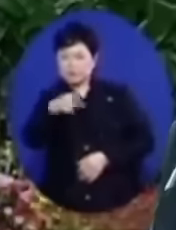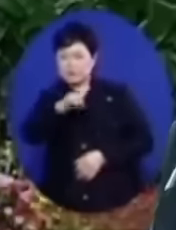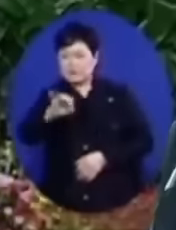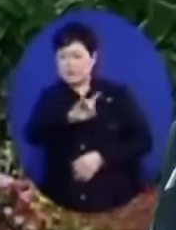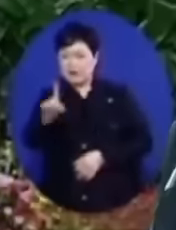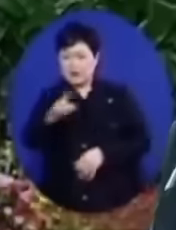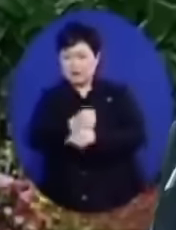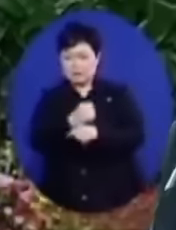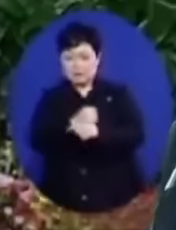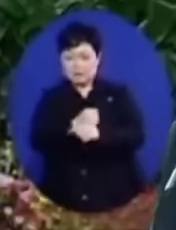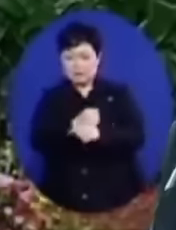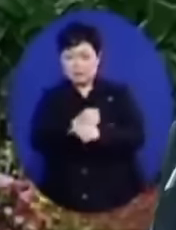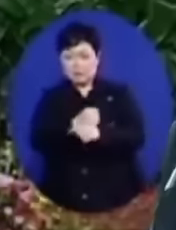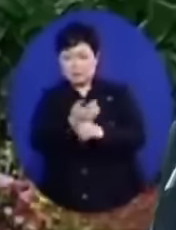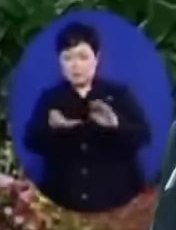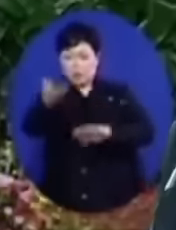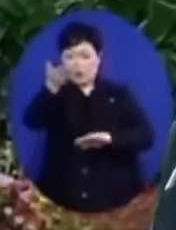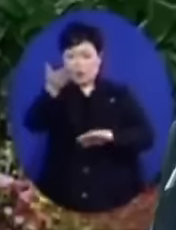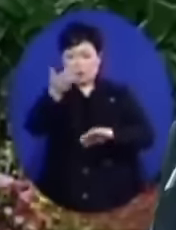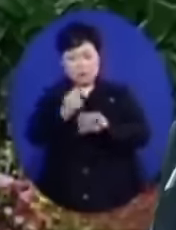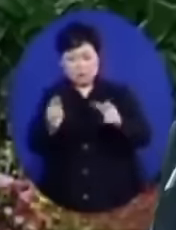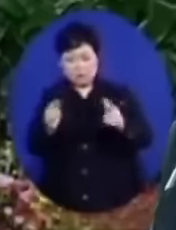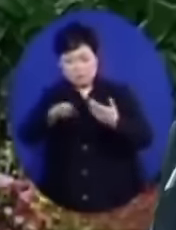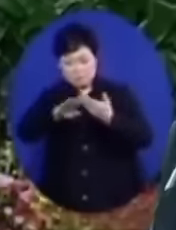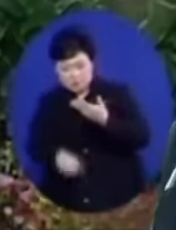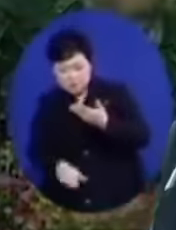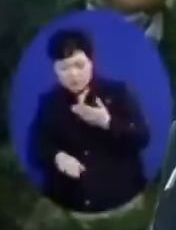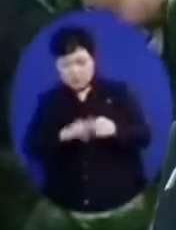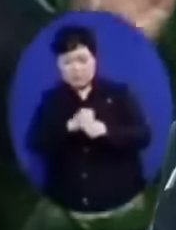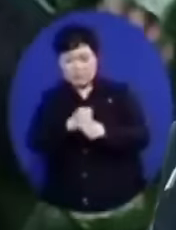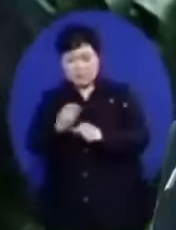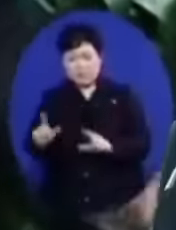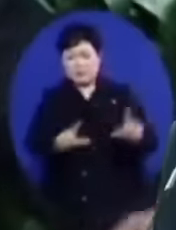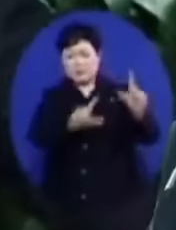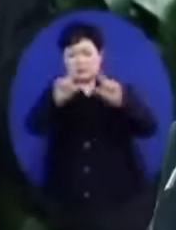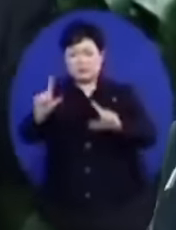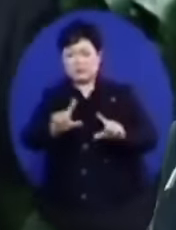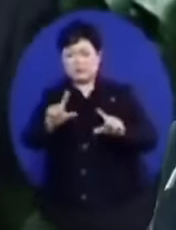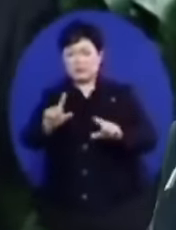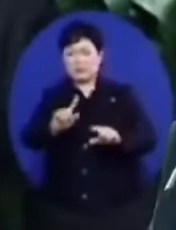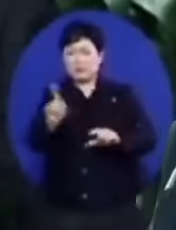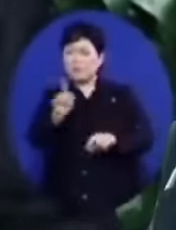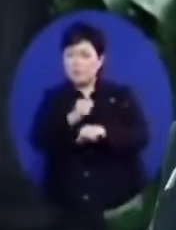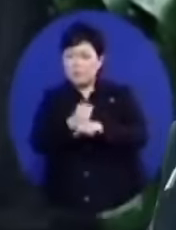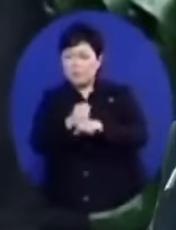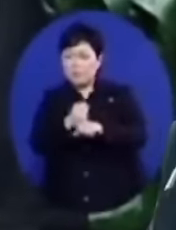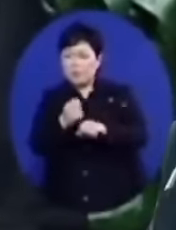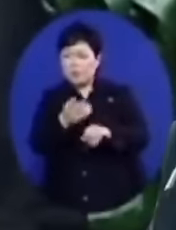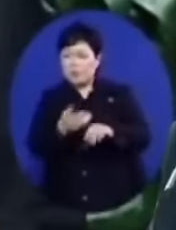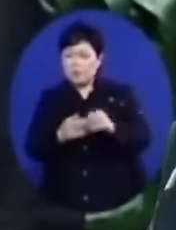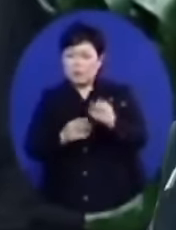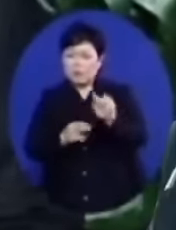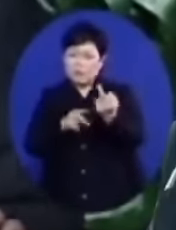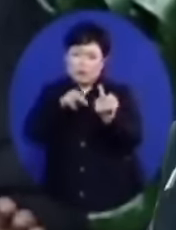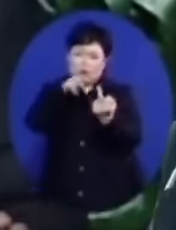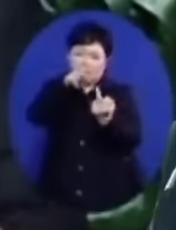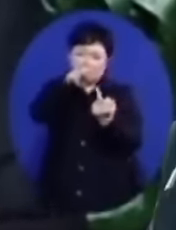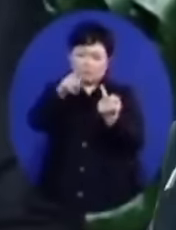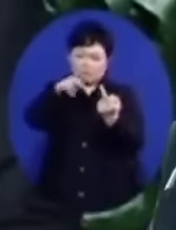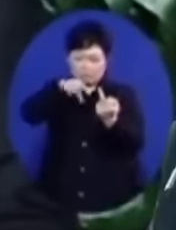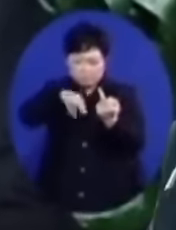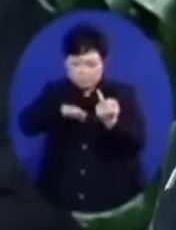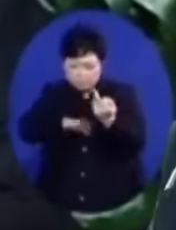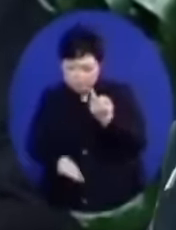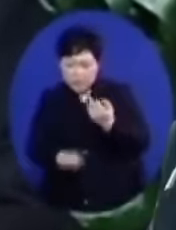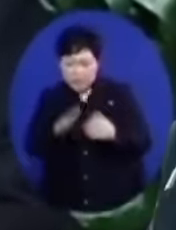올라갈 사람이 내려간다는 것은 힘들거든. 인생 오르막길로 가는 것이 아니라 인생 내리막길로 가듯이 하나님을 순종하지 않고